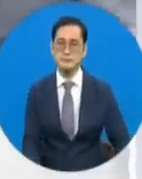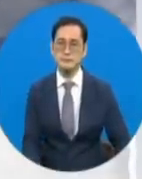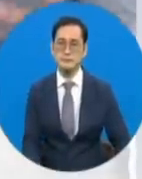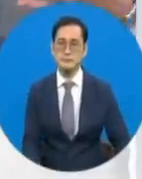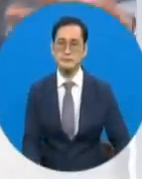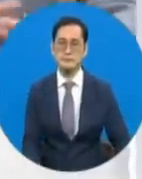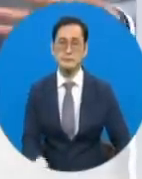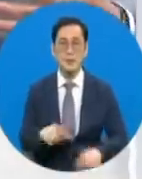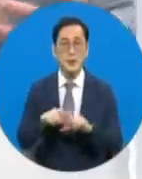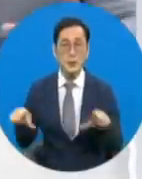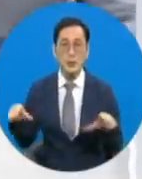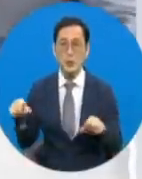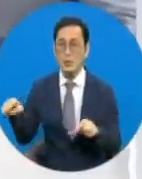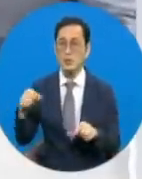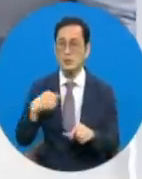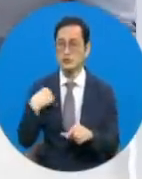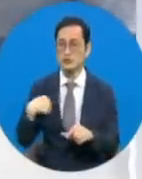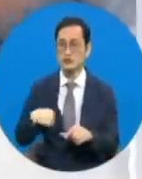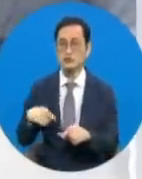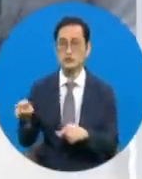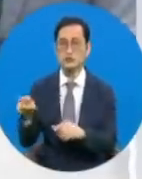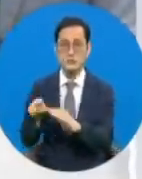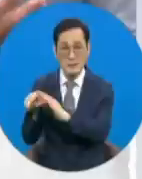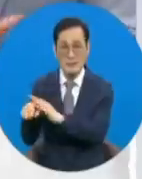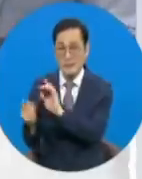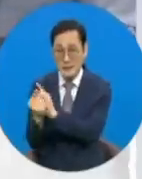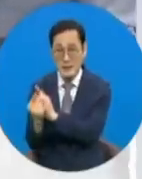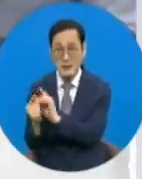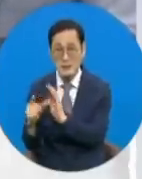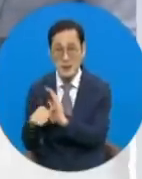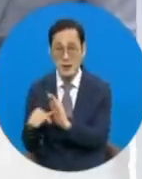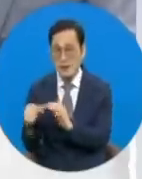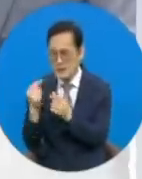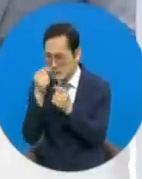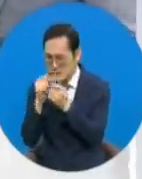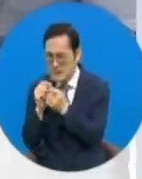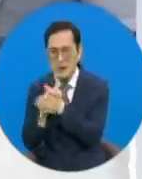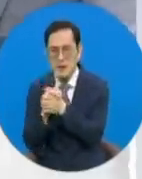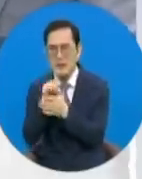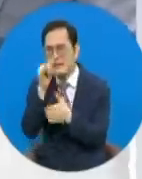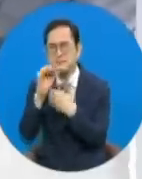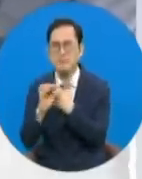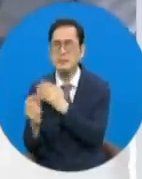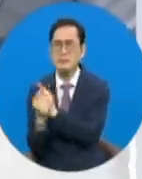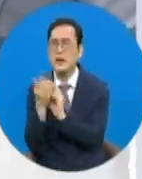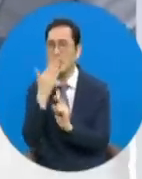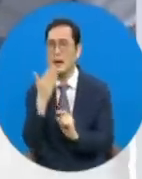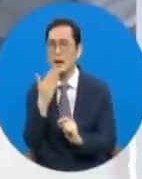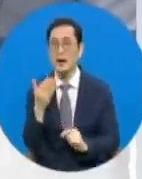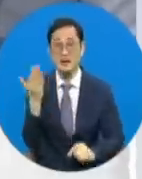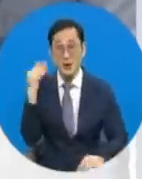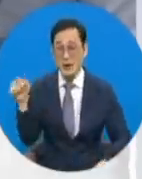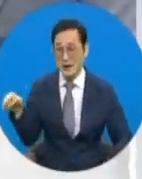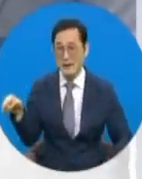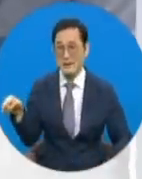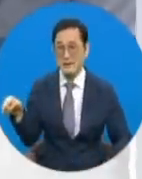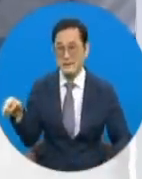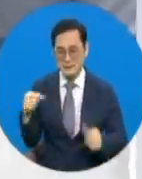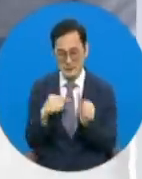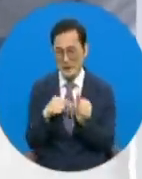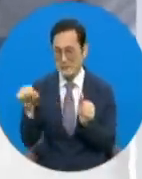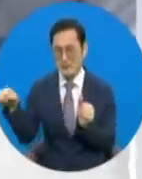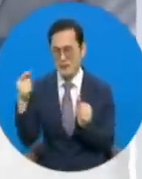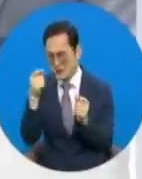가지 않아요. 충분한 친분이 있다든지, 예를 들면 이재명 대표가 과거에 신하이밍 대사가 한국에 근무할 때부터